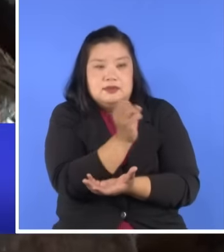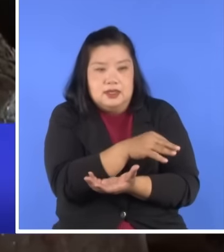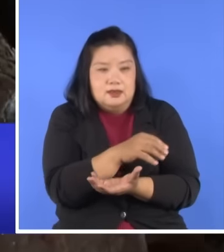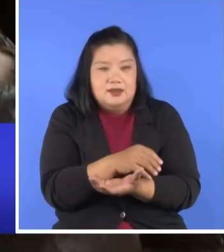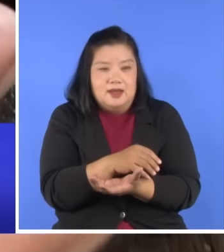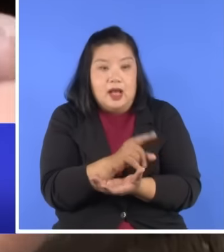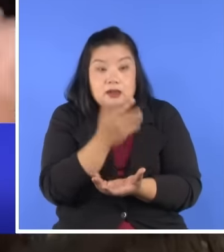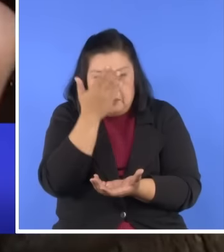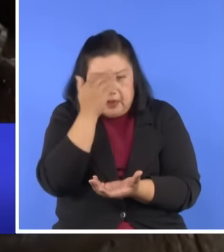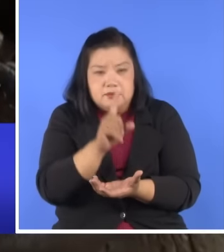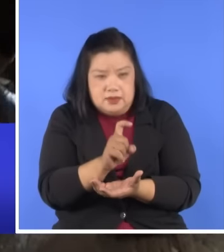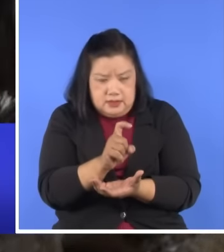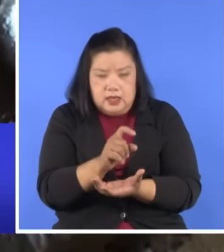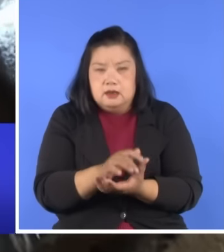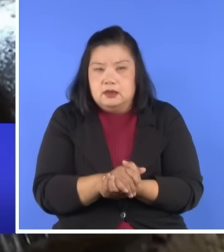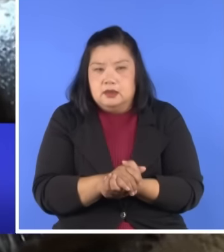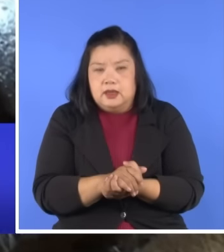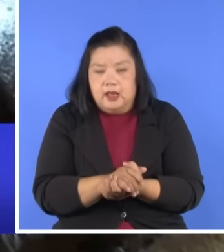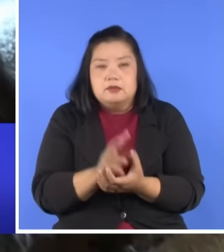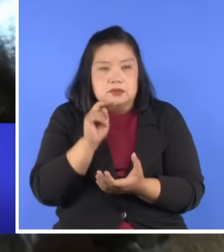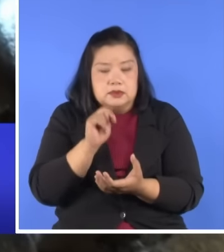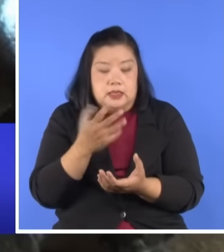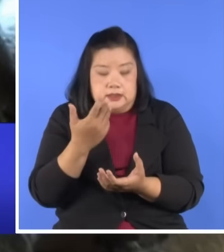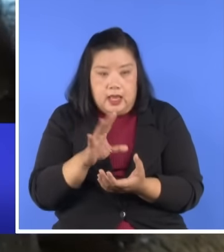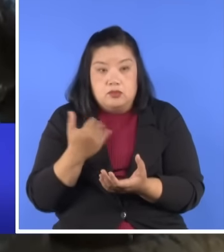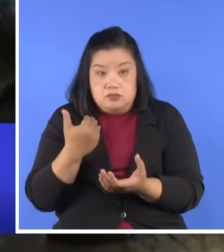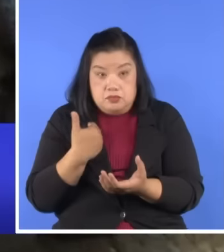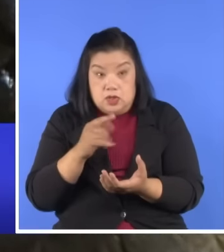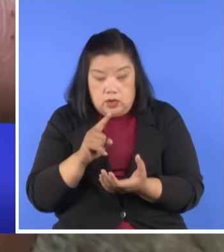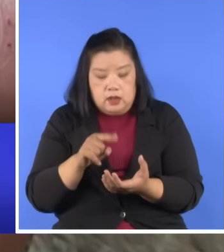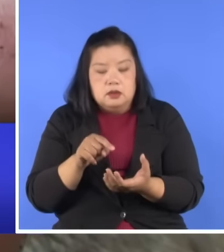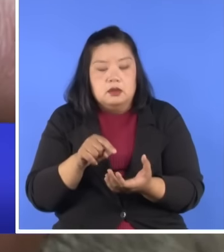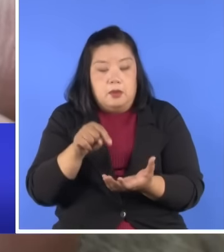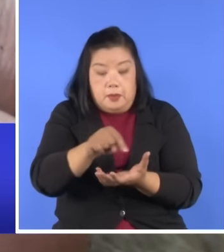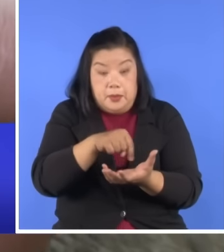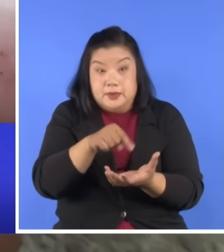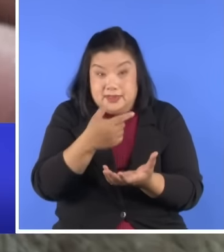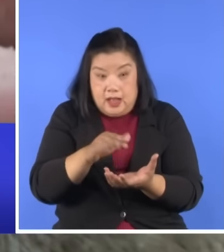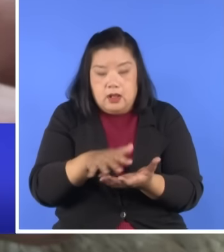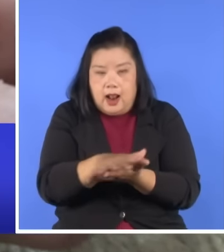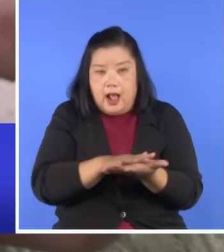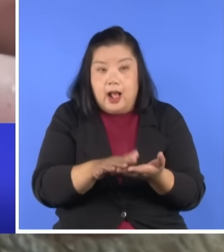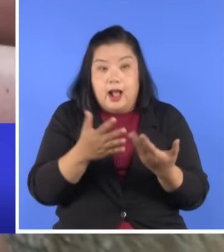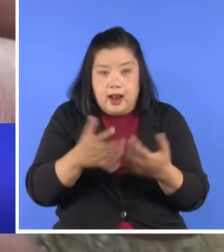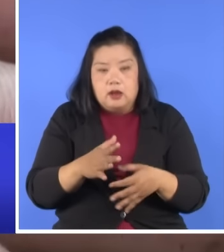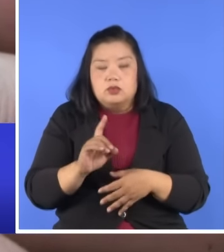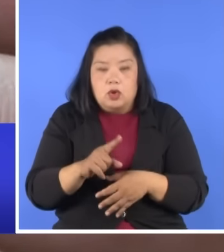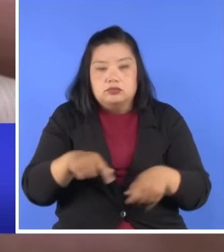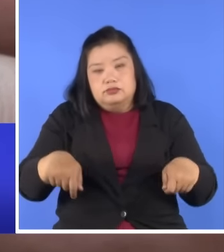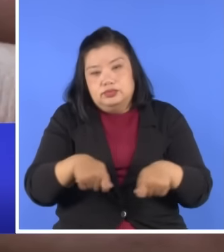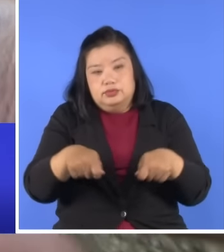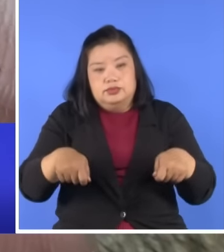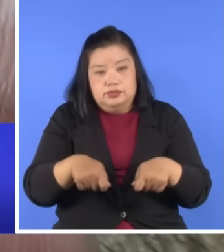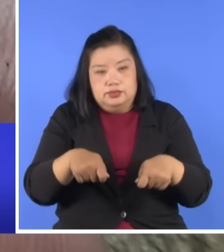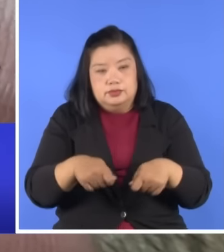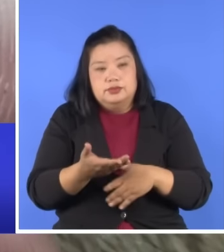ก็จะเสียเออมันเบาก็จะลอยน้ำเสียส่วนที่ดีอยู่ก็จะจมน้ำนะฮะล้างเสร็จปั๊บก็ไปคั่วเลยนี่ก็ใช้ไฟ